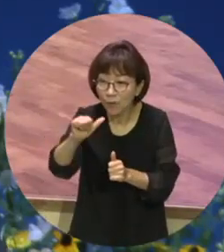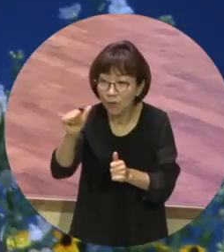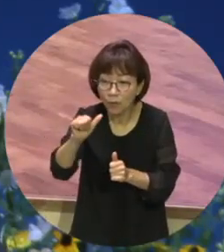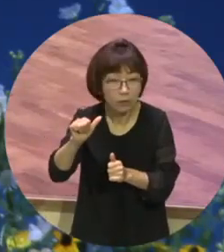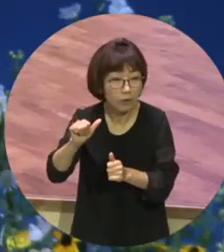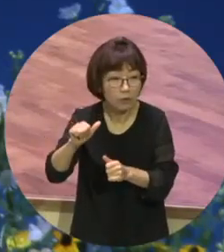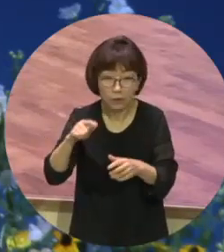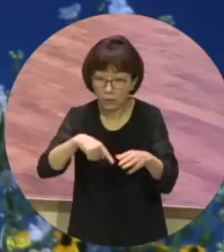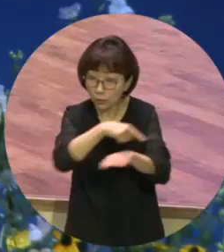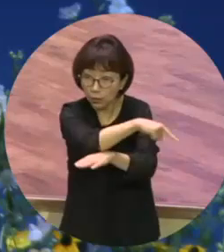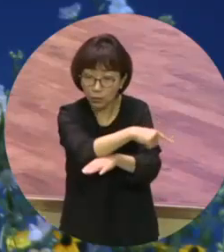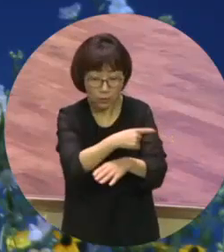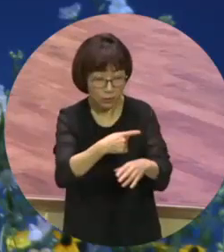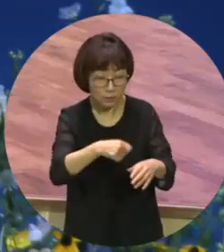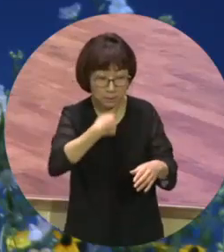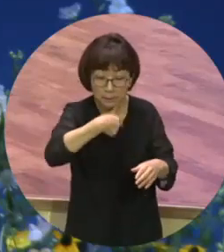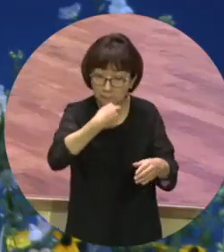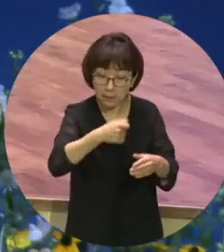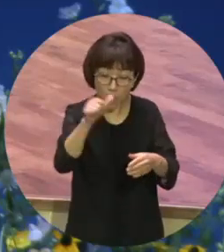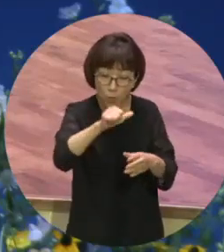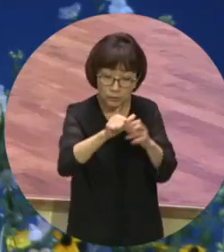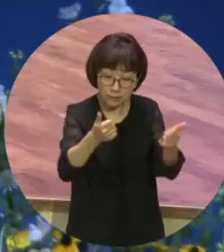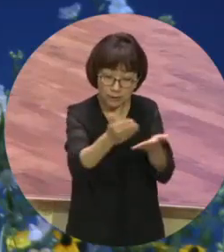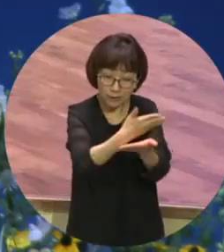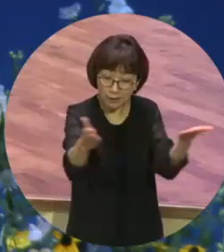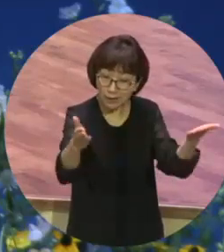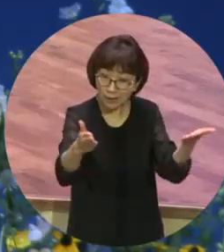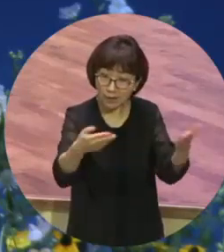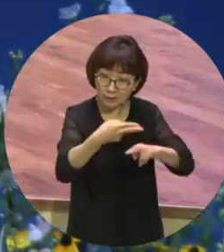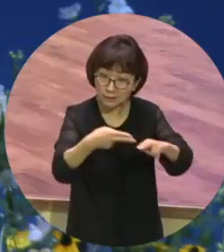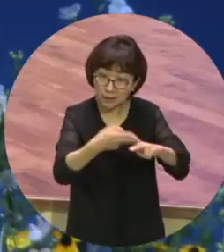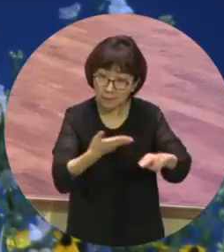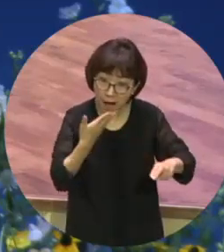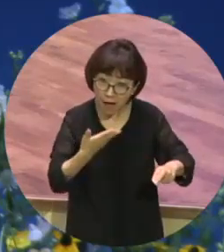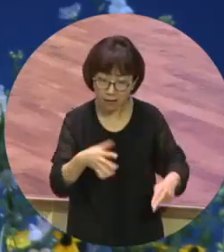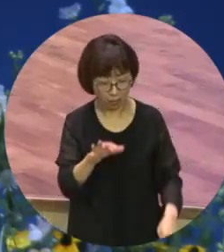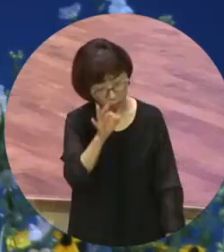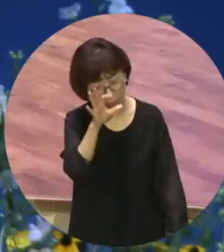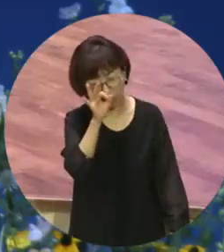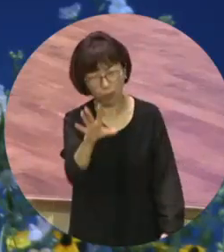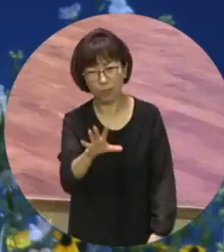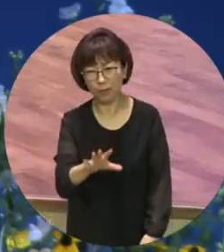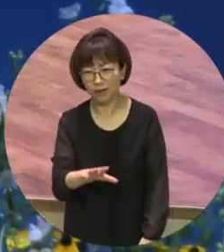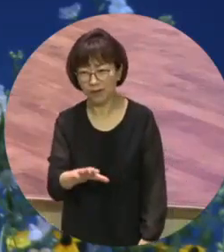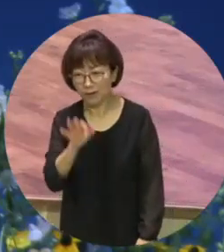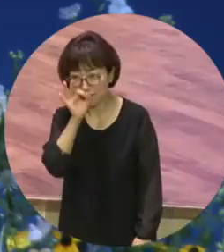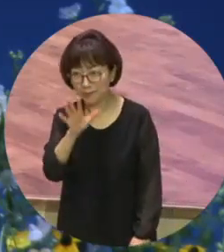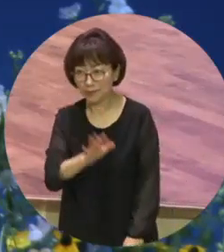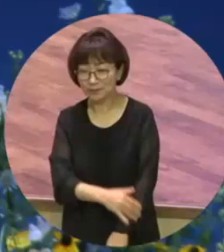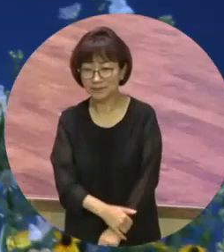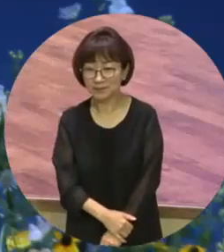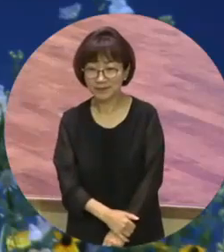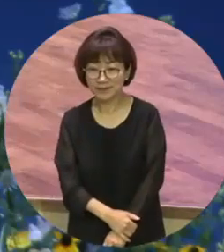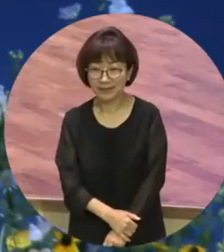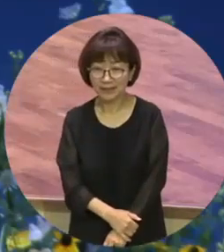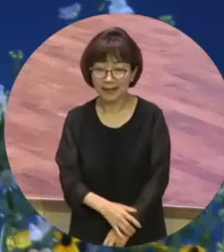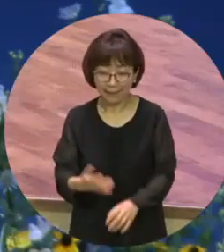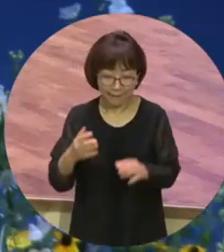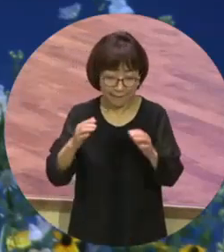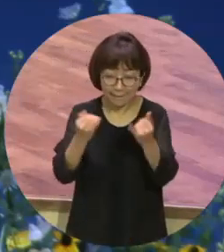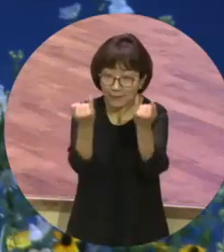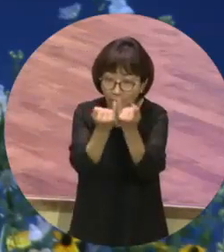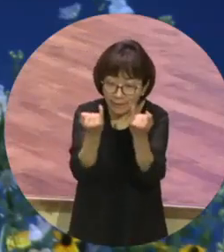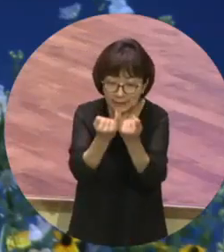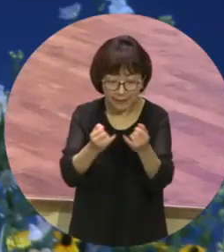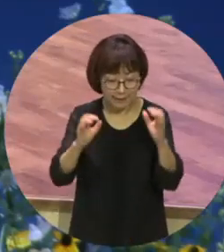식당 어디 있어요? 방법 없는 겁니다. 사실은 불가능한 거예요 지금. 아이들을 포함해서